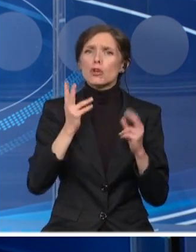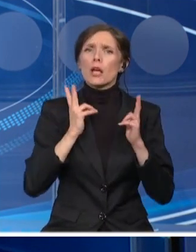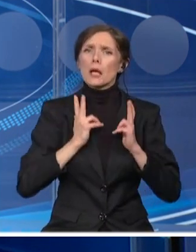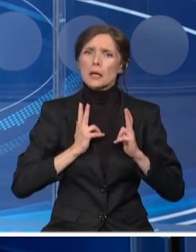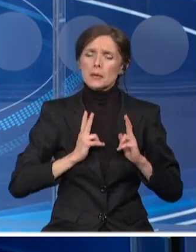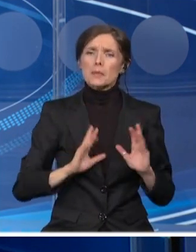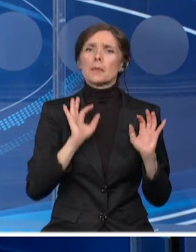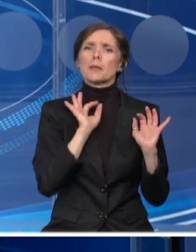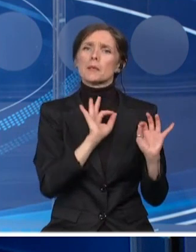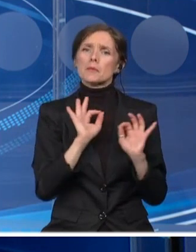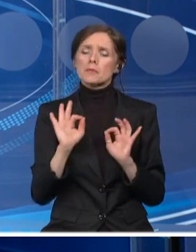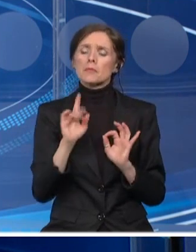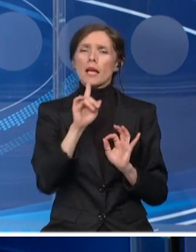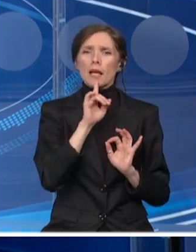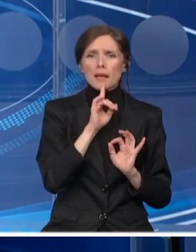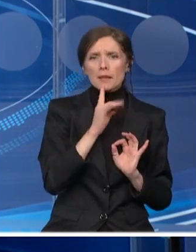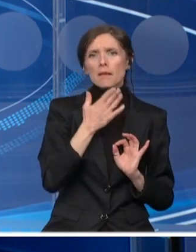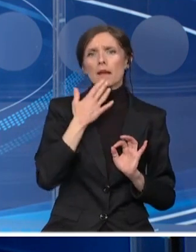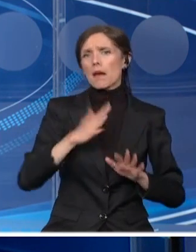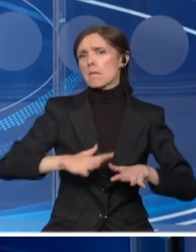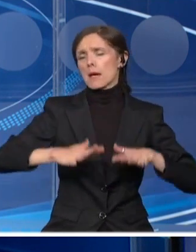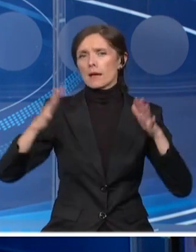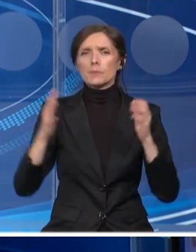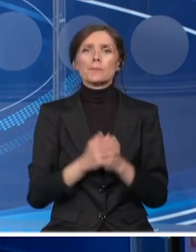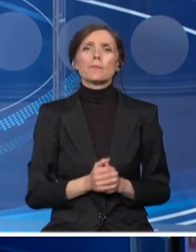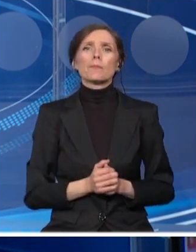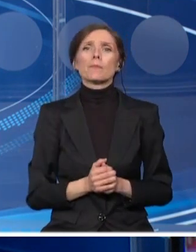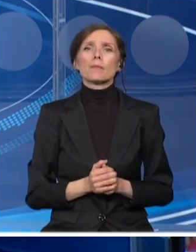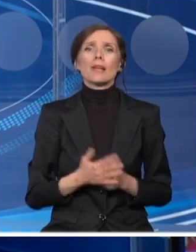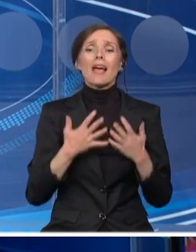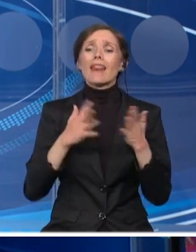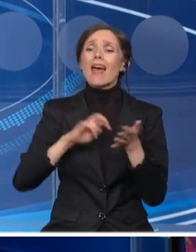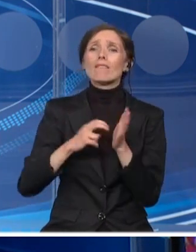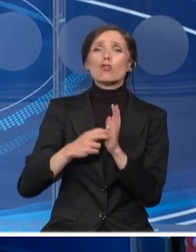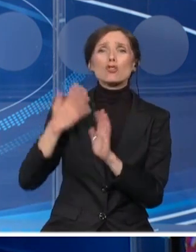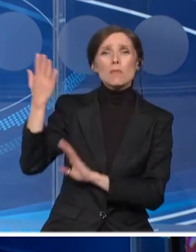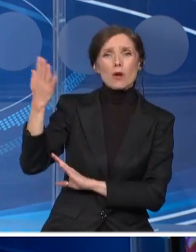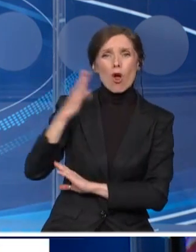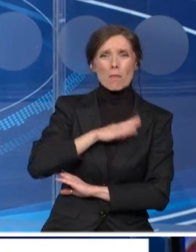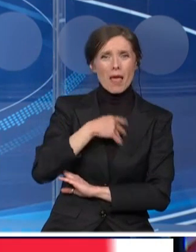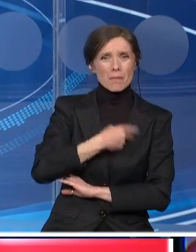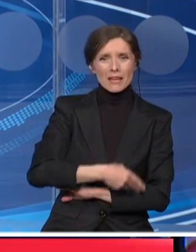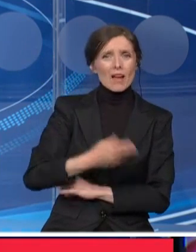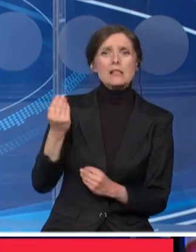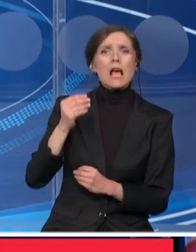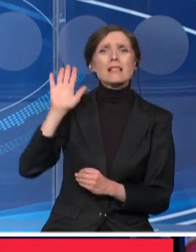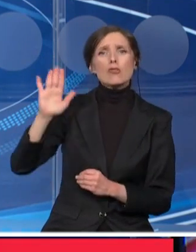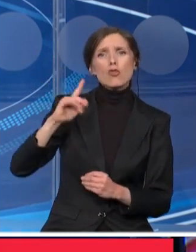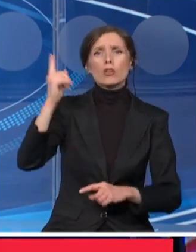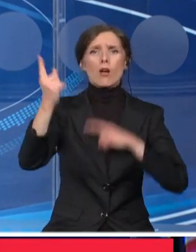odmerena, tiha. I najveći problem koje oni imaju pa istupaju sa takvim izjavama